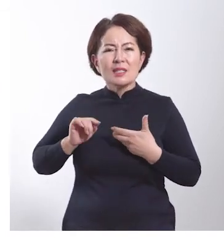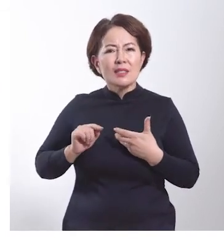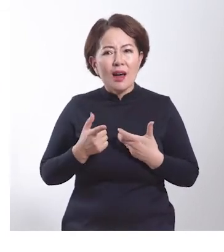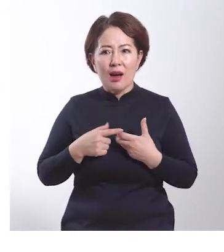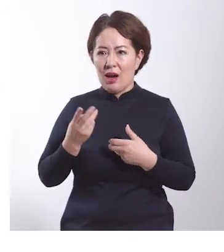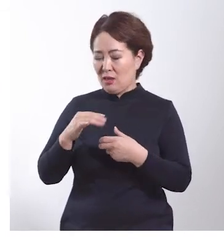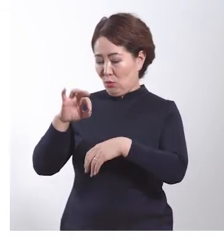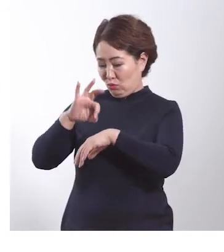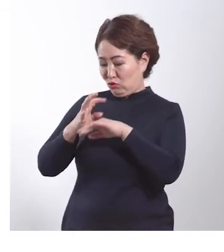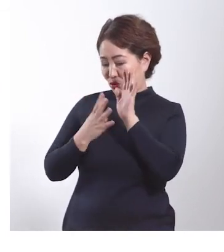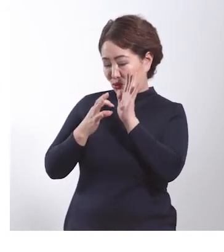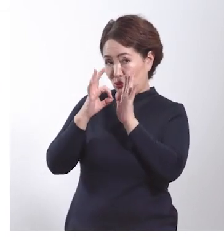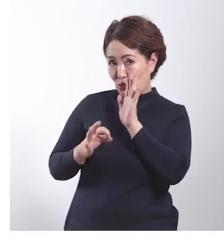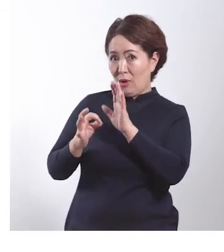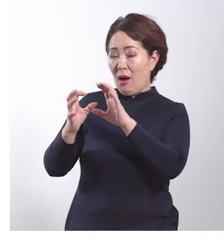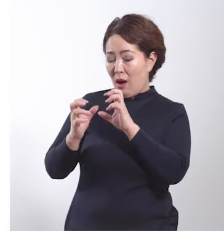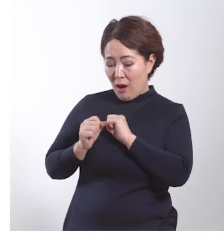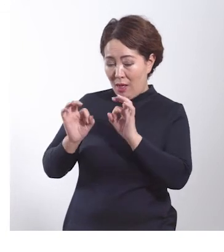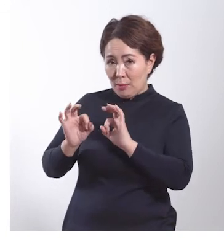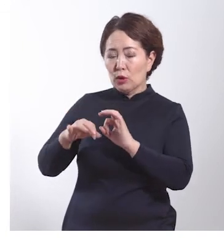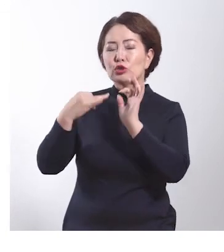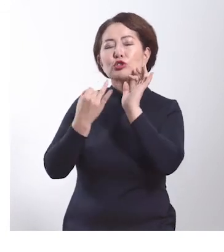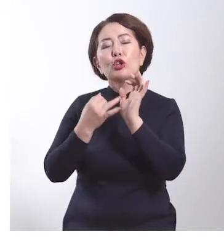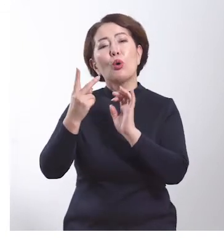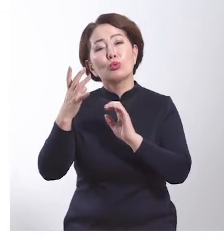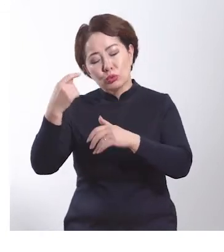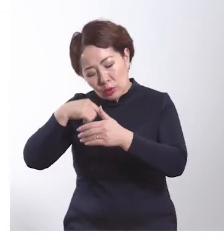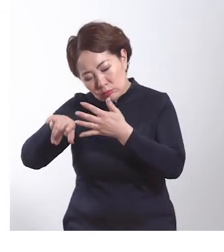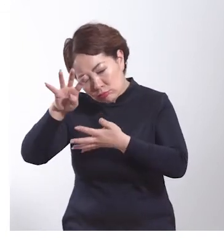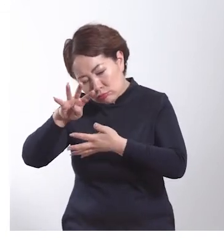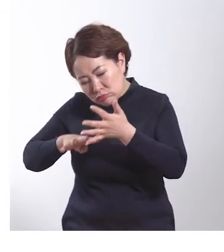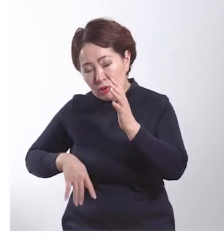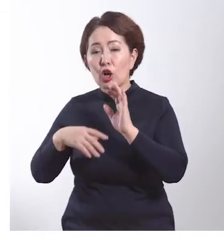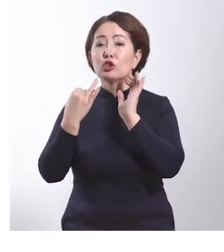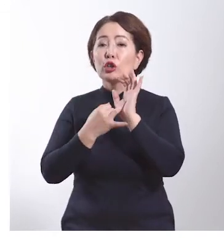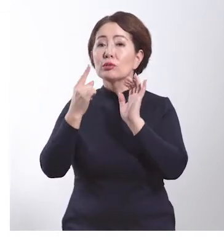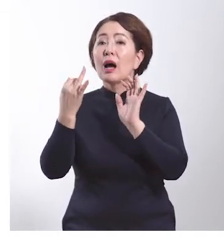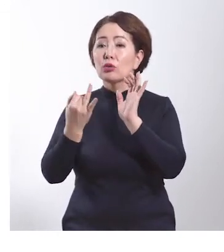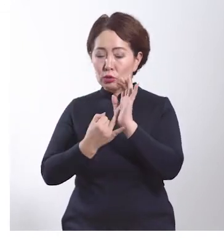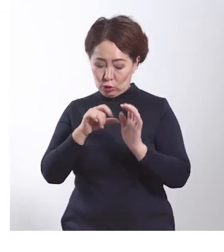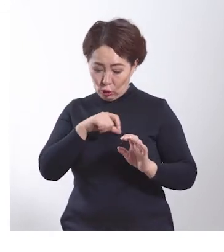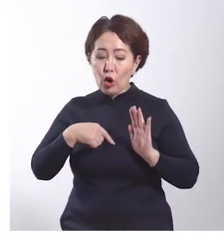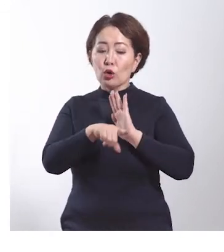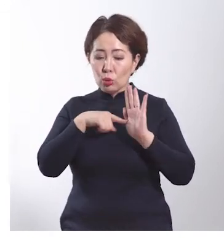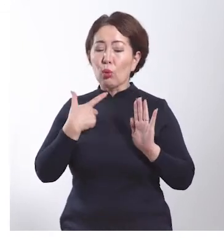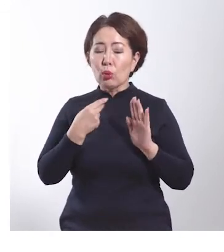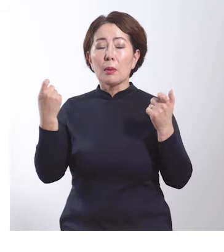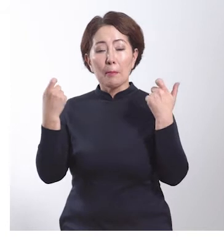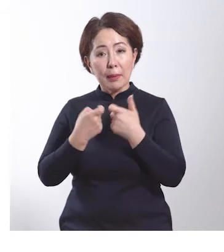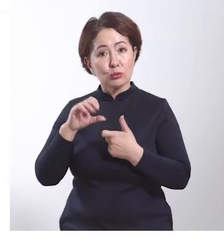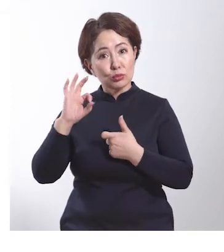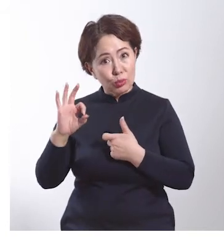ХДХВ-гийн халдваргүй хүмүүсийн 99% нь 724 хүнээс 717 өөрийн хариуг сөрөг